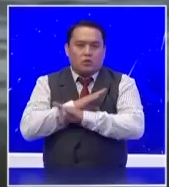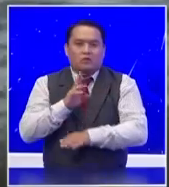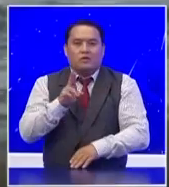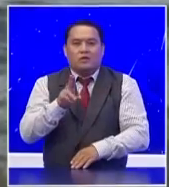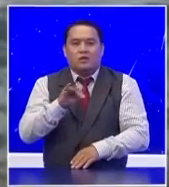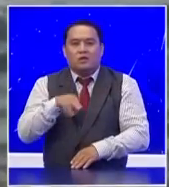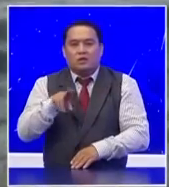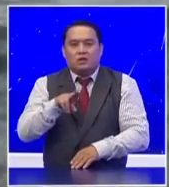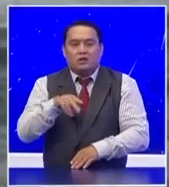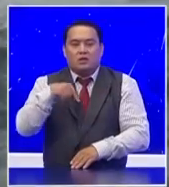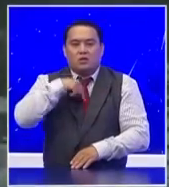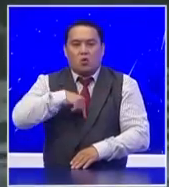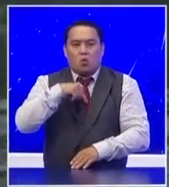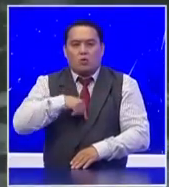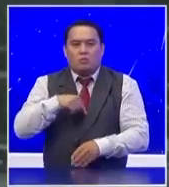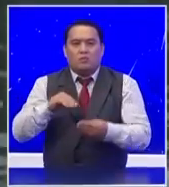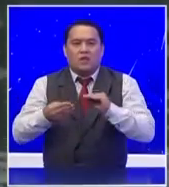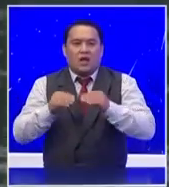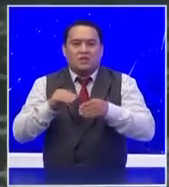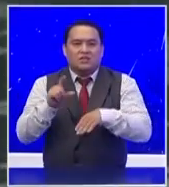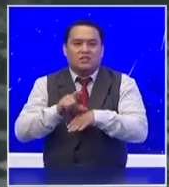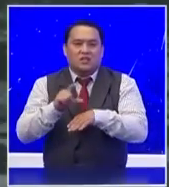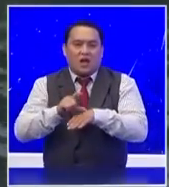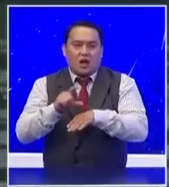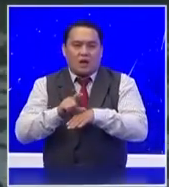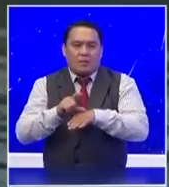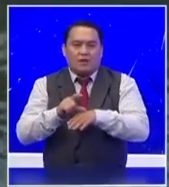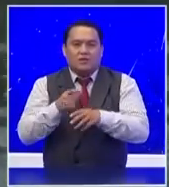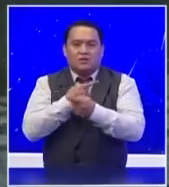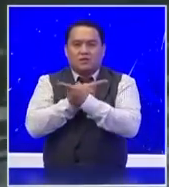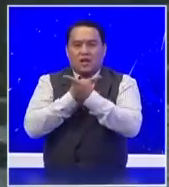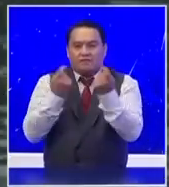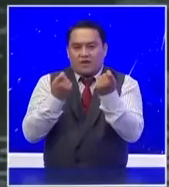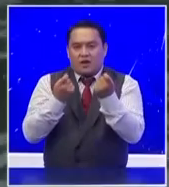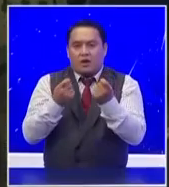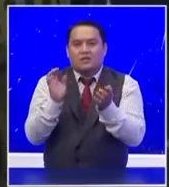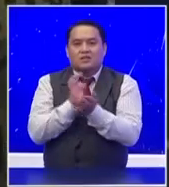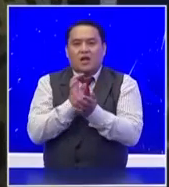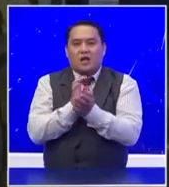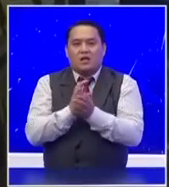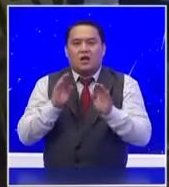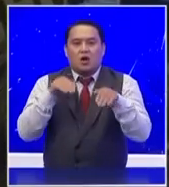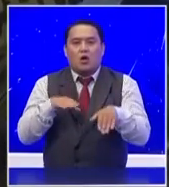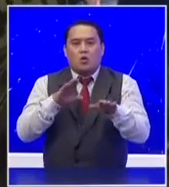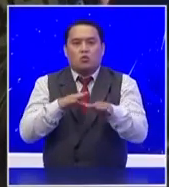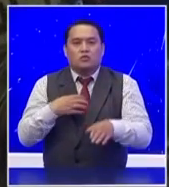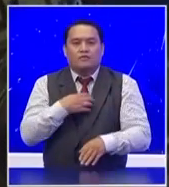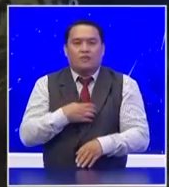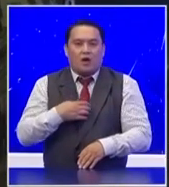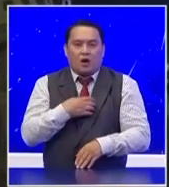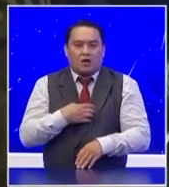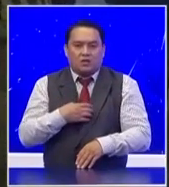его желудке обнаружили около сотни пластиковых стаканчиков. По заявлению экологов, проблема загрязнения океанов особенно остро стоит